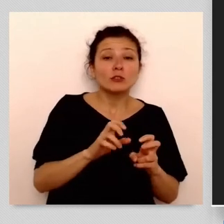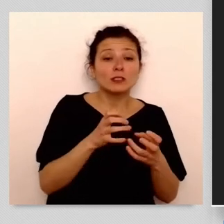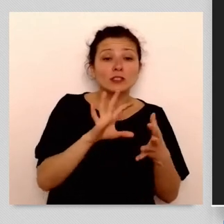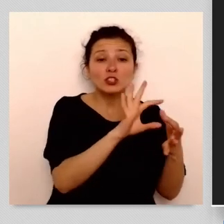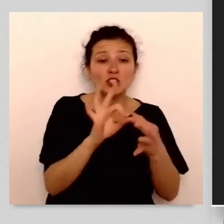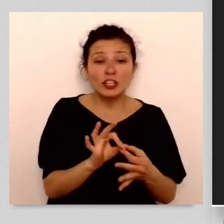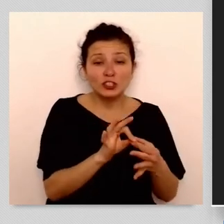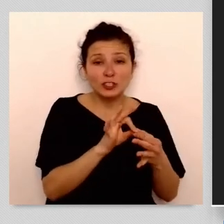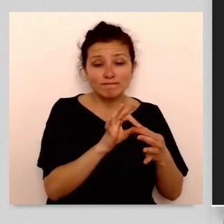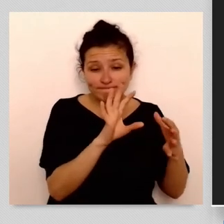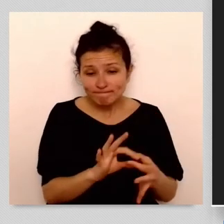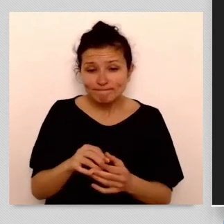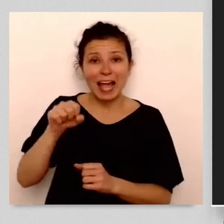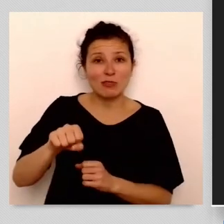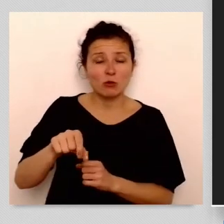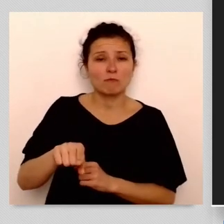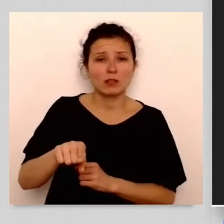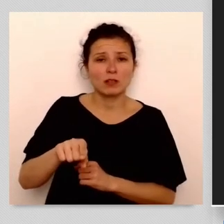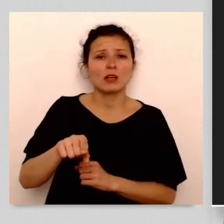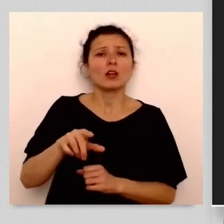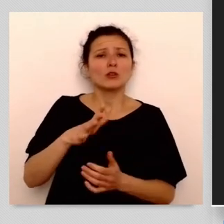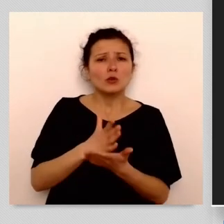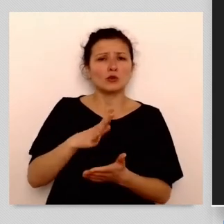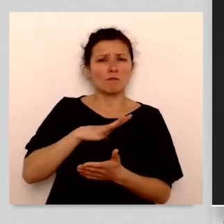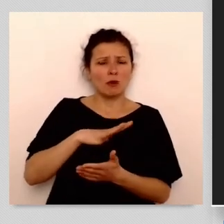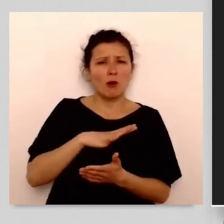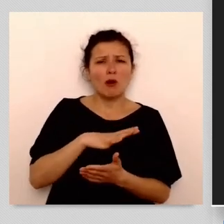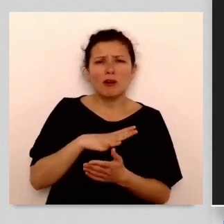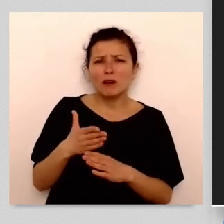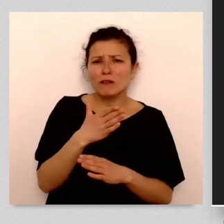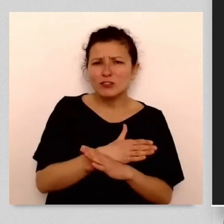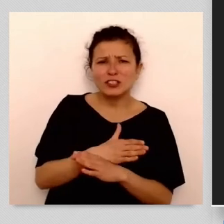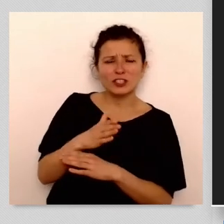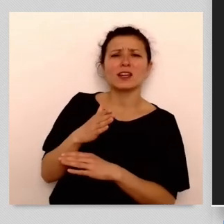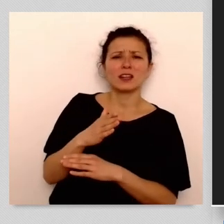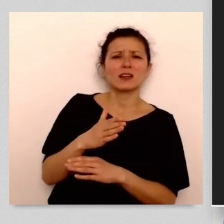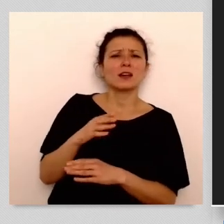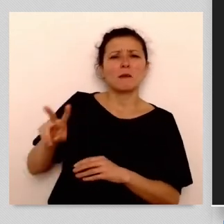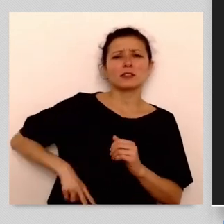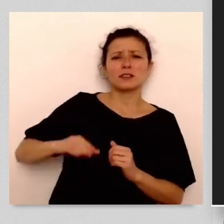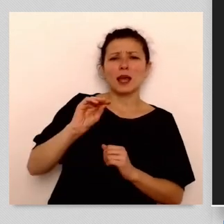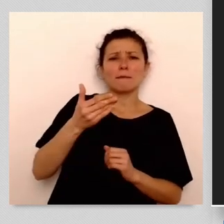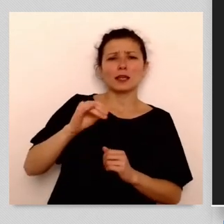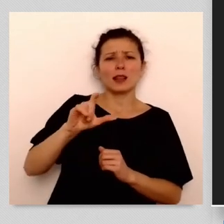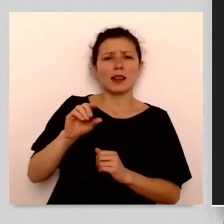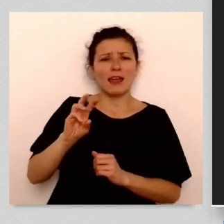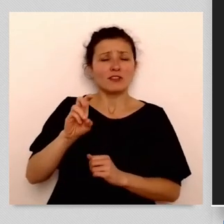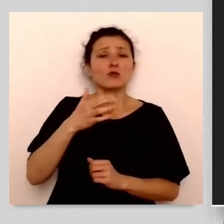i to wybrzmiało gdzieś jako dysonans w głosie ministra Emilewicz, że ona mówiła, no tak, powinniśmy